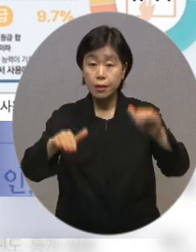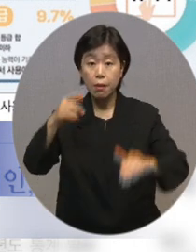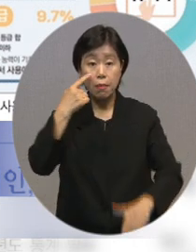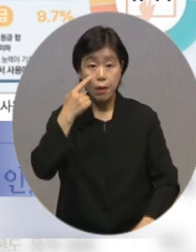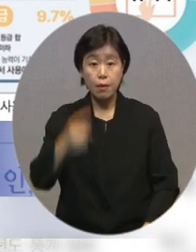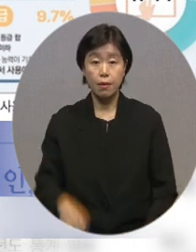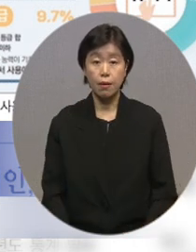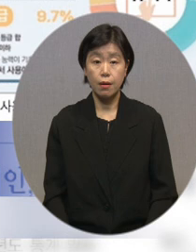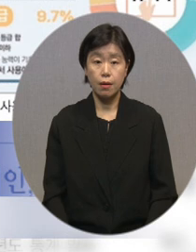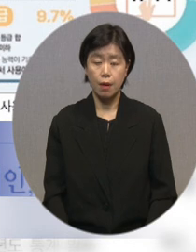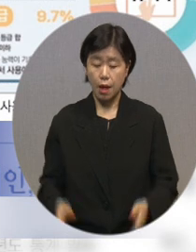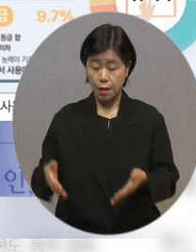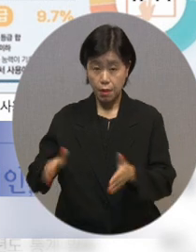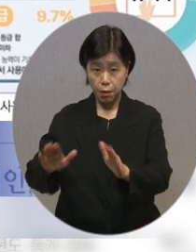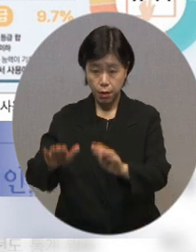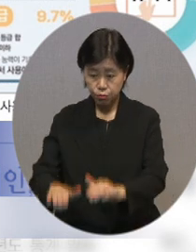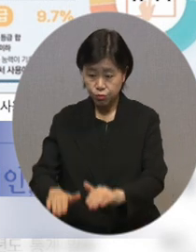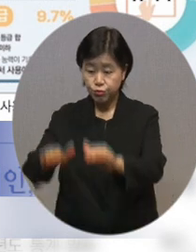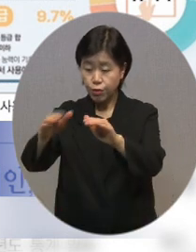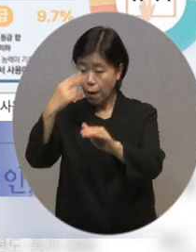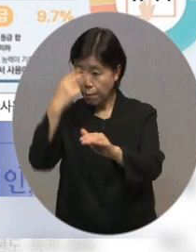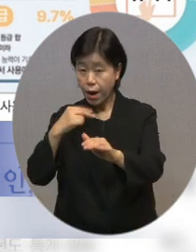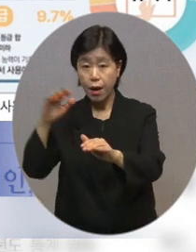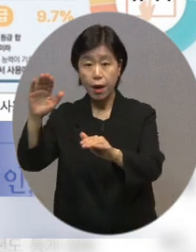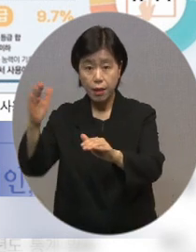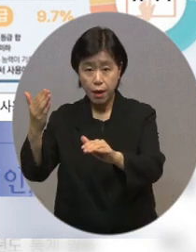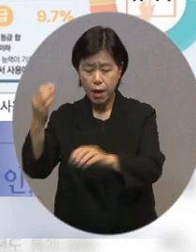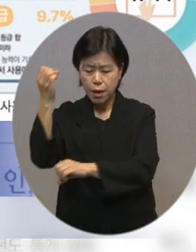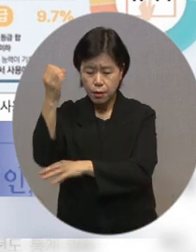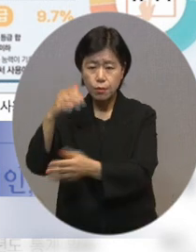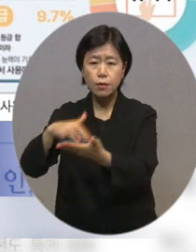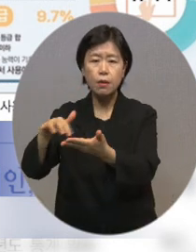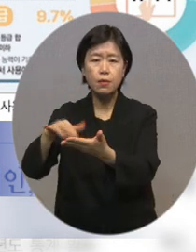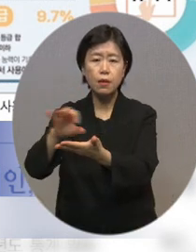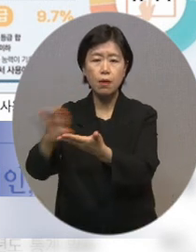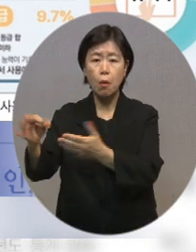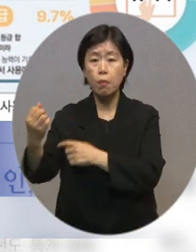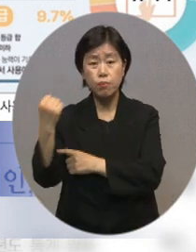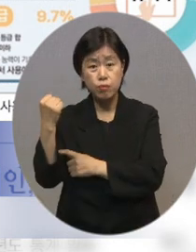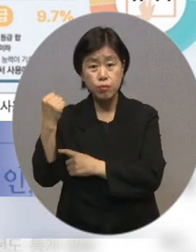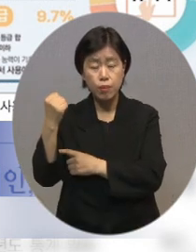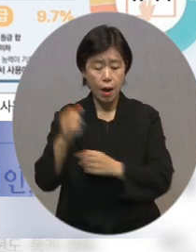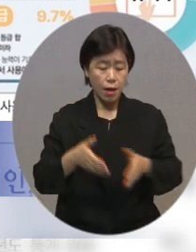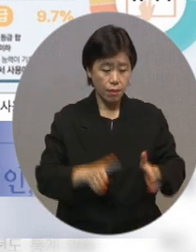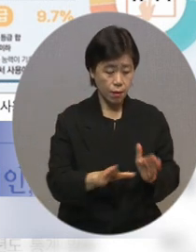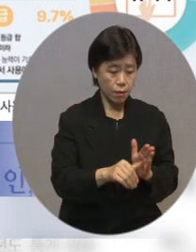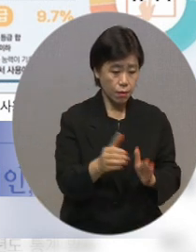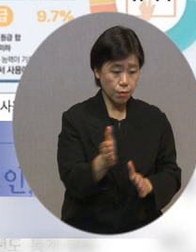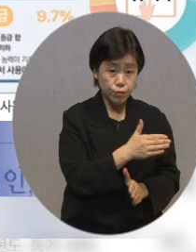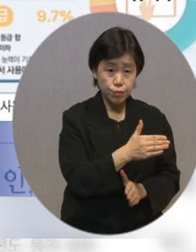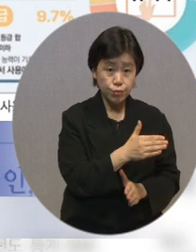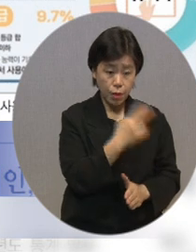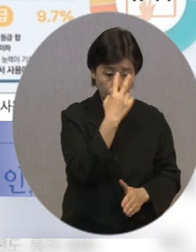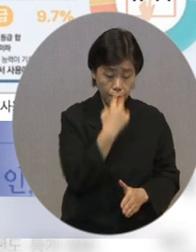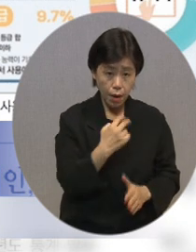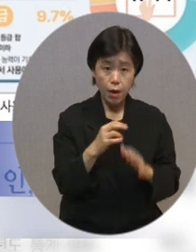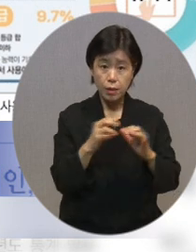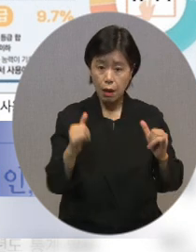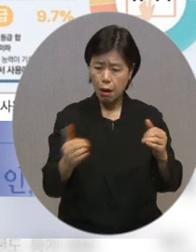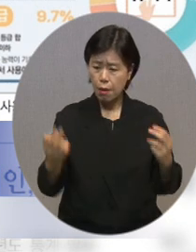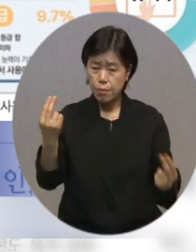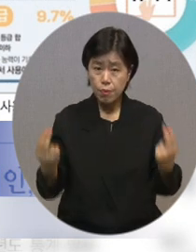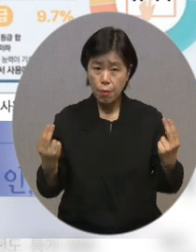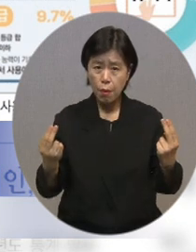살펴봤는데이 후천적 시각장애인의 기초 점차 사용 능력이이 선천적 시각 장애인보다 19% 이상